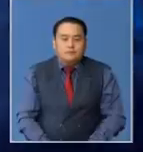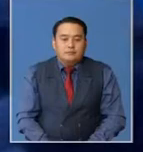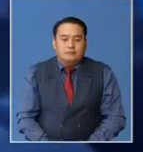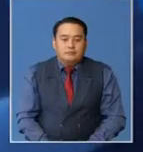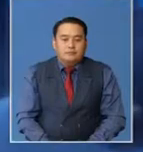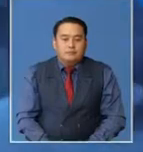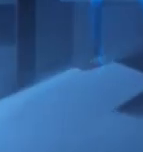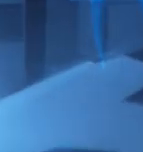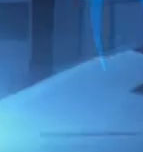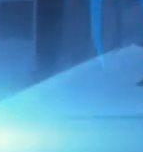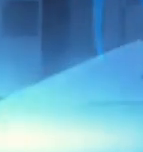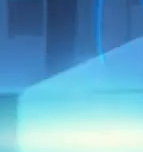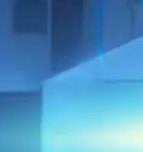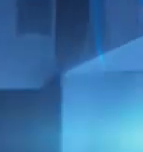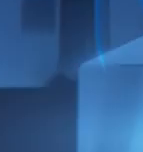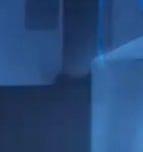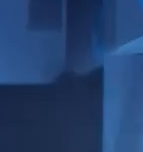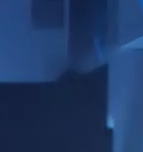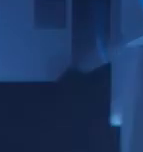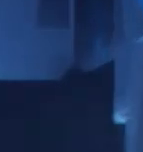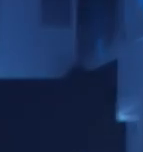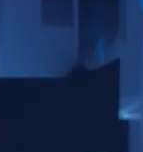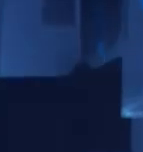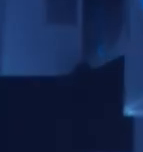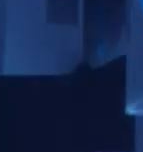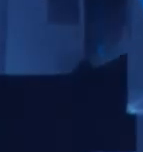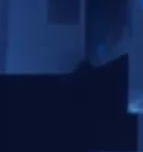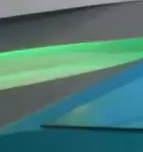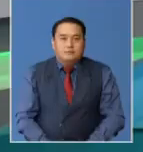Азат Жумаханов, Абзал Нусипов, телекомпания ЖТСУ, Талдыкурган.